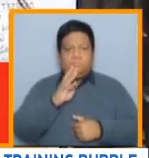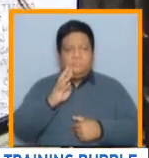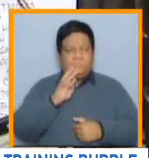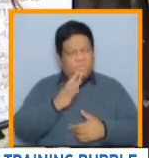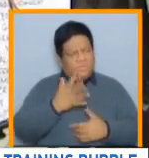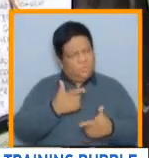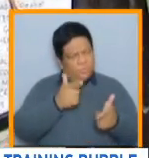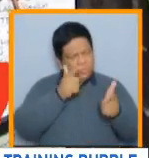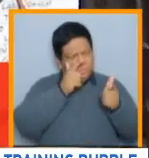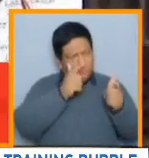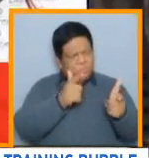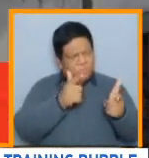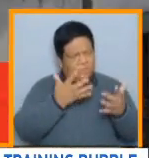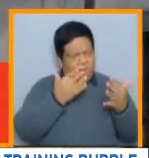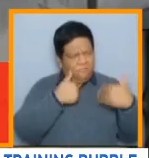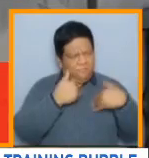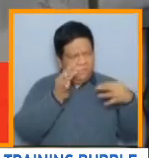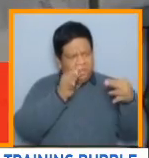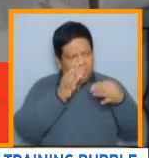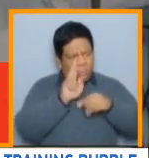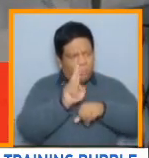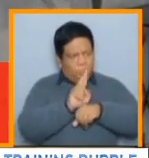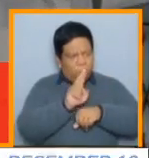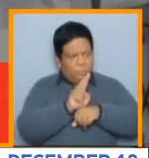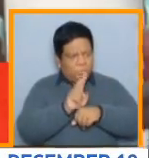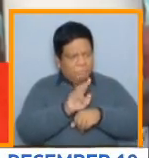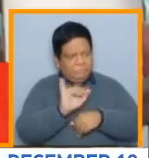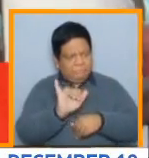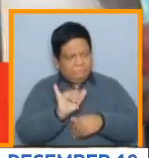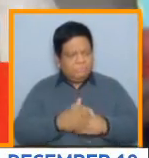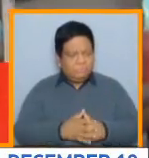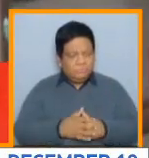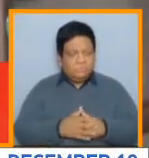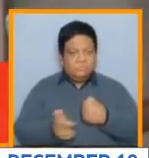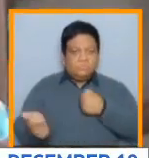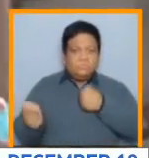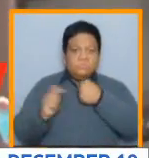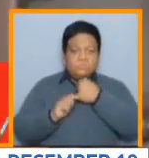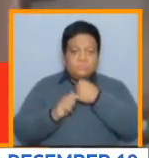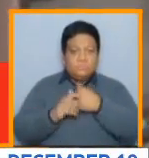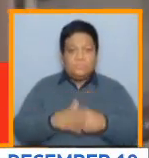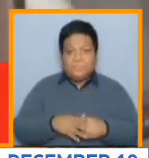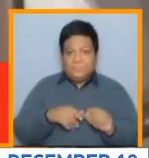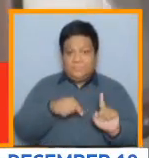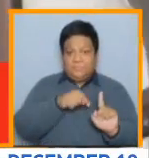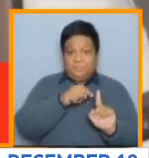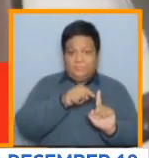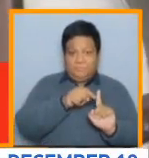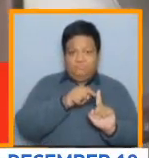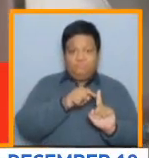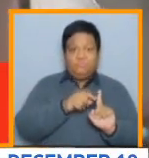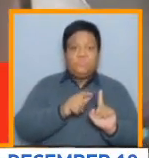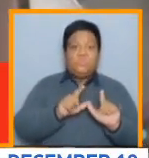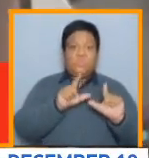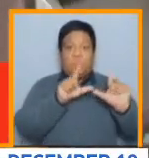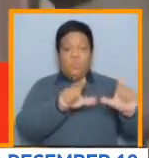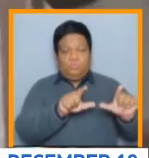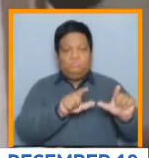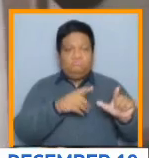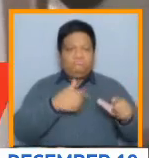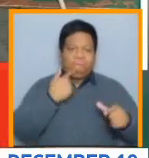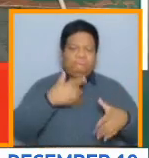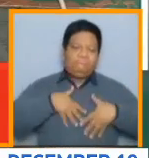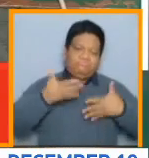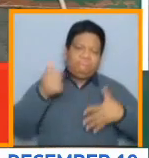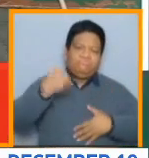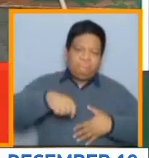Sa presinto, inamin ng suspect na inakyat niya ang bahay. Kumuha sana ng kalakal, wala eh. Walang